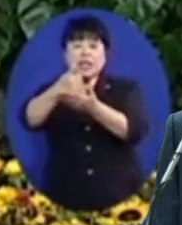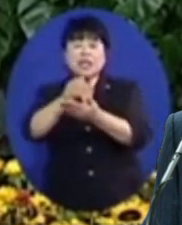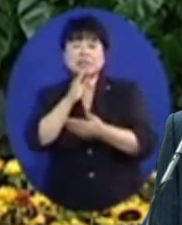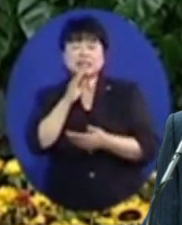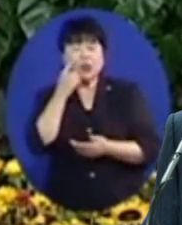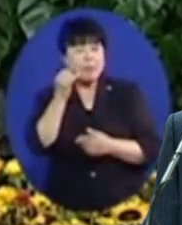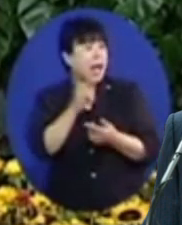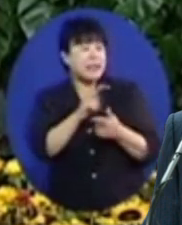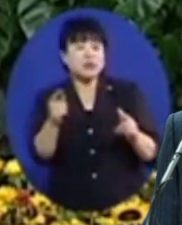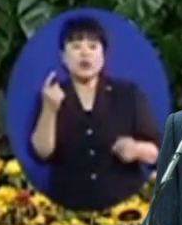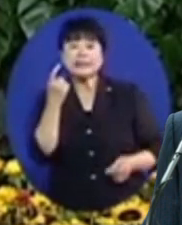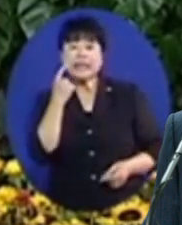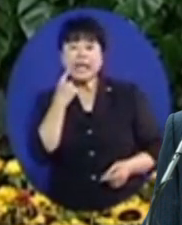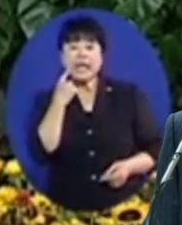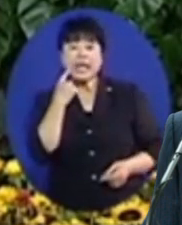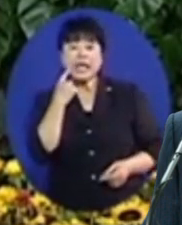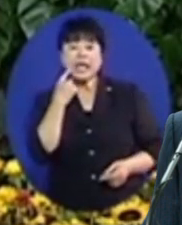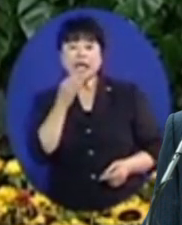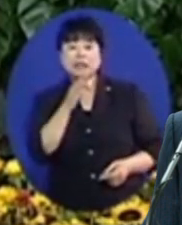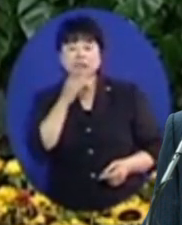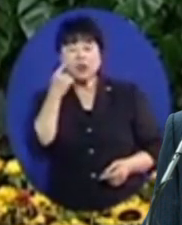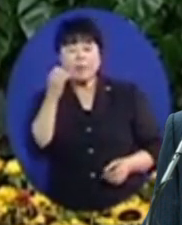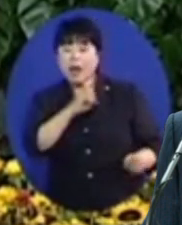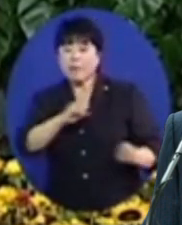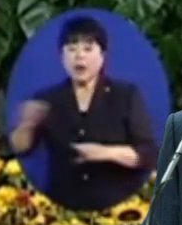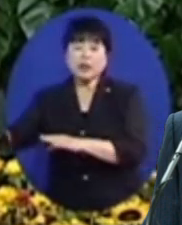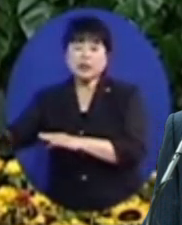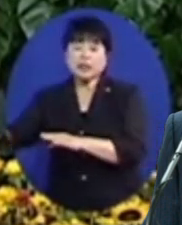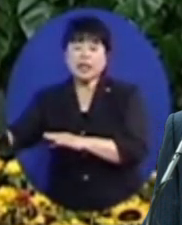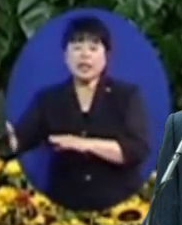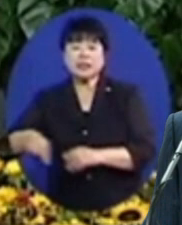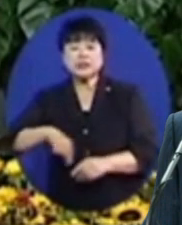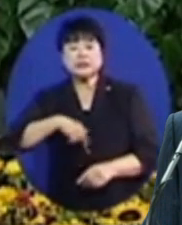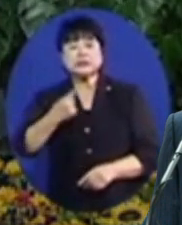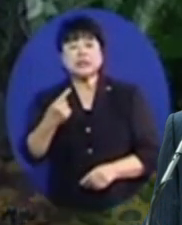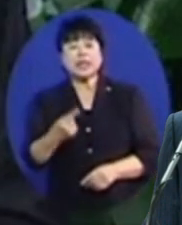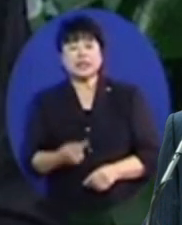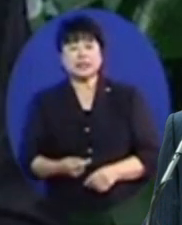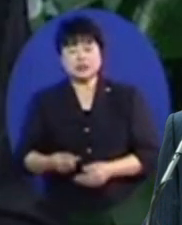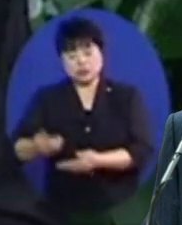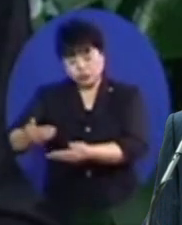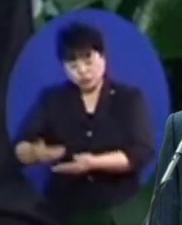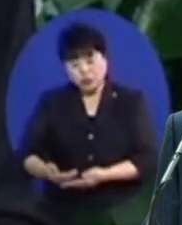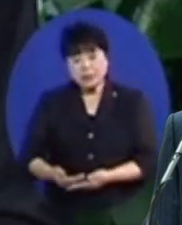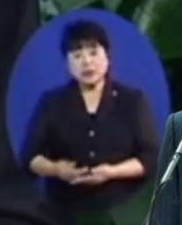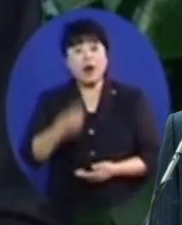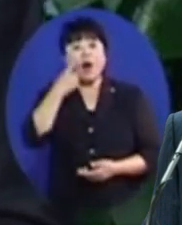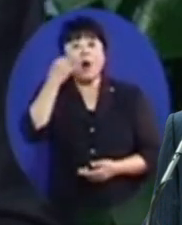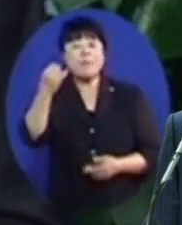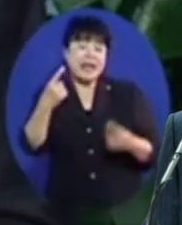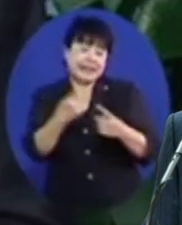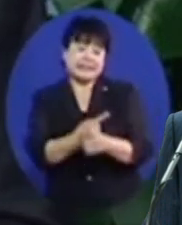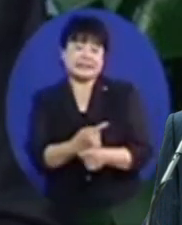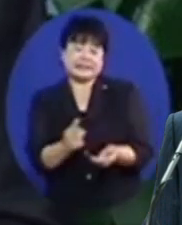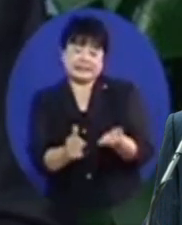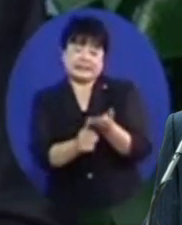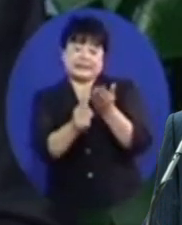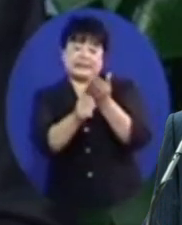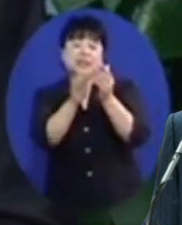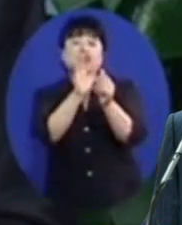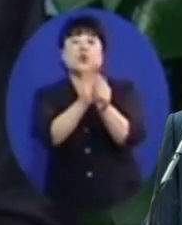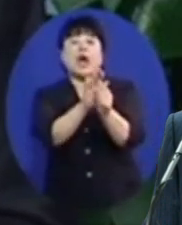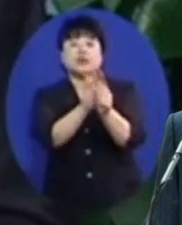친어머니가 아니었던 것입니다. 친어머니가 버린 자기를 주워서 거두어 주어서 자라게 했는